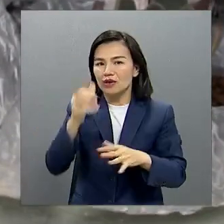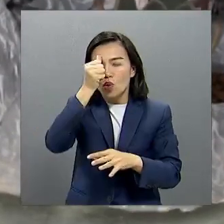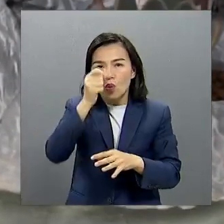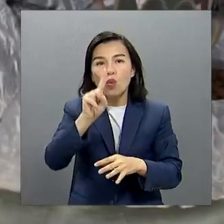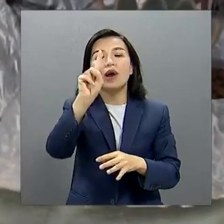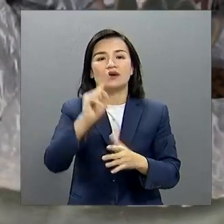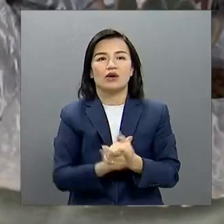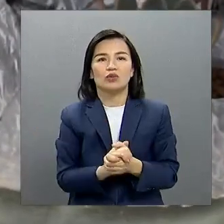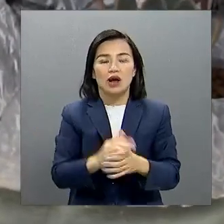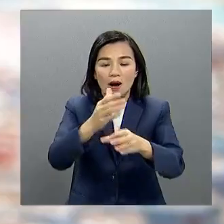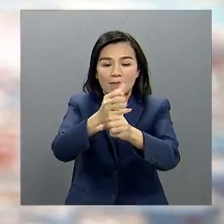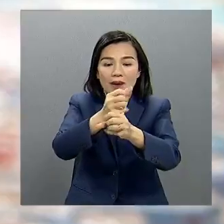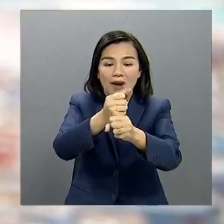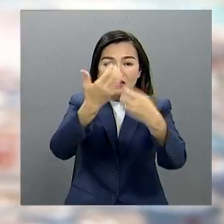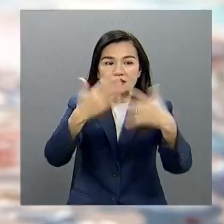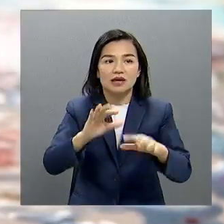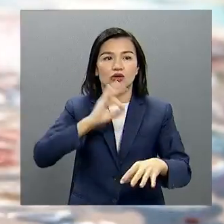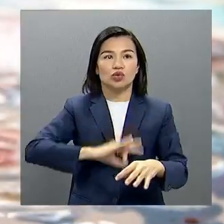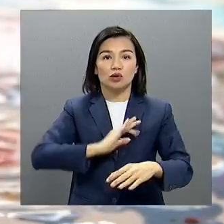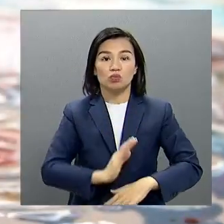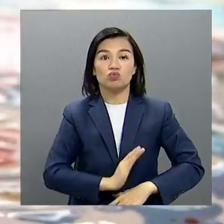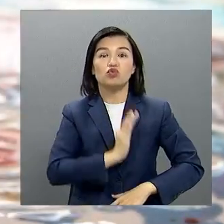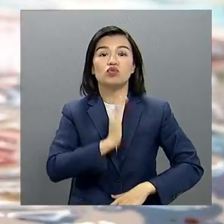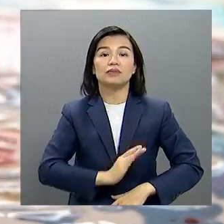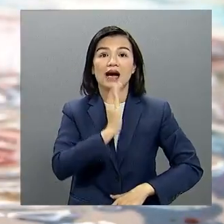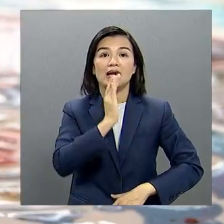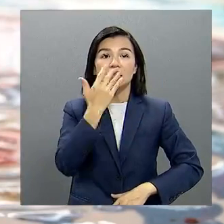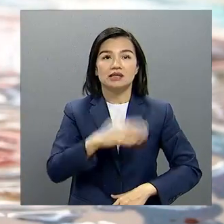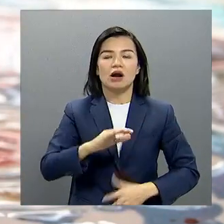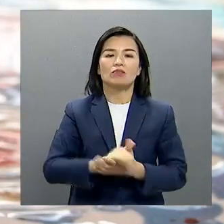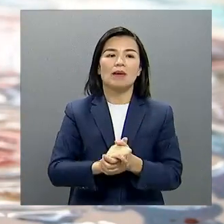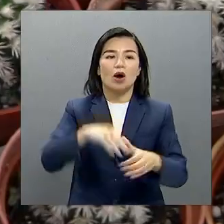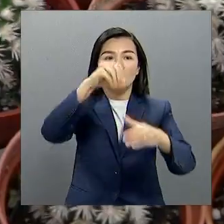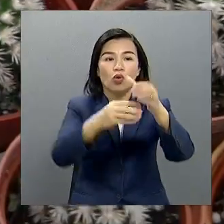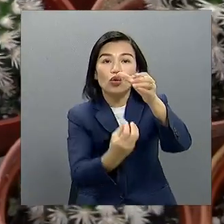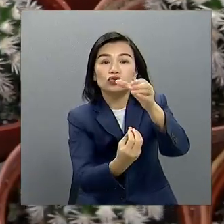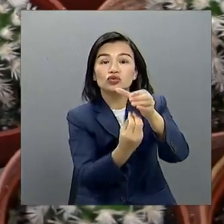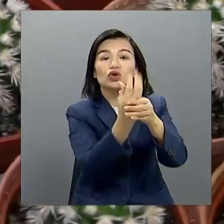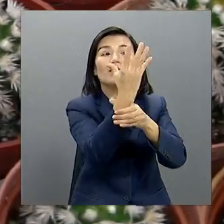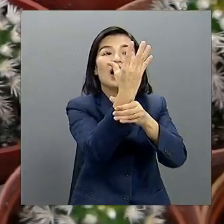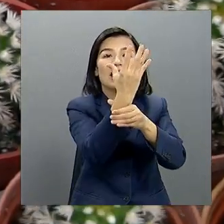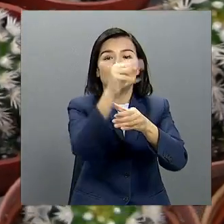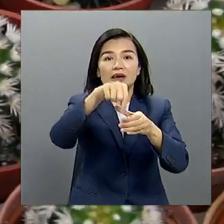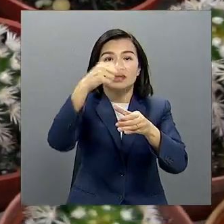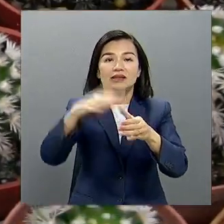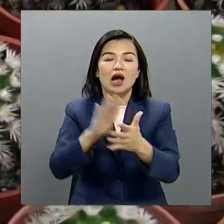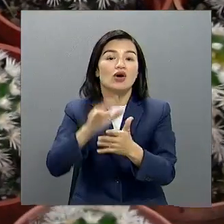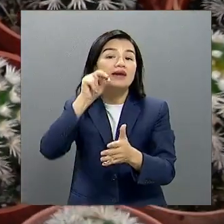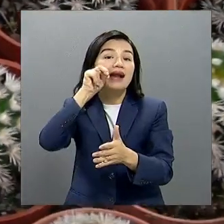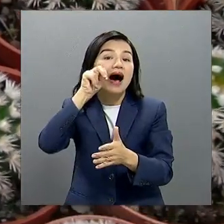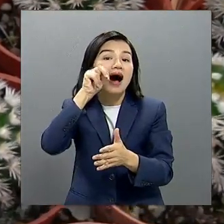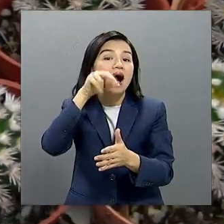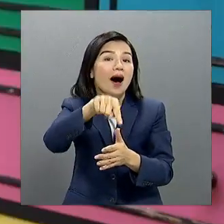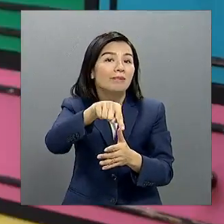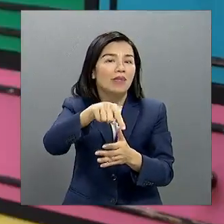าจะมีความภูมิใจในการชิ้นงานที่เขาปั้นแล้วเขาปลูกต้นไม้ลงไปในชิ้นงานเขา ื่อเขารดน้ำต้นไม้เขาจะมองเห็นชิ้นงานที่เข